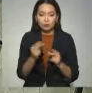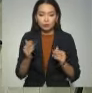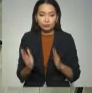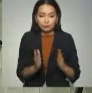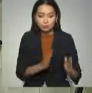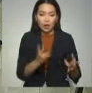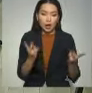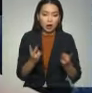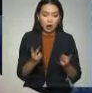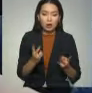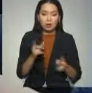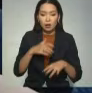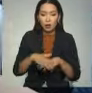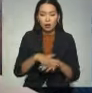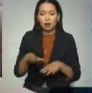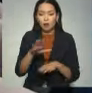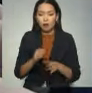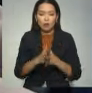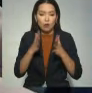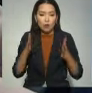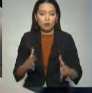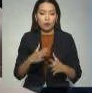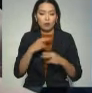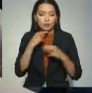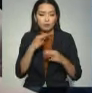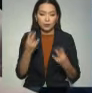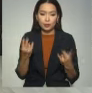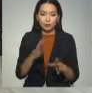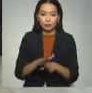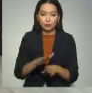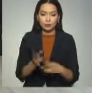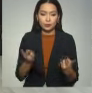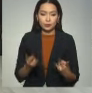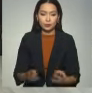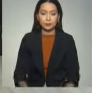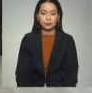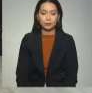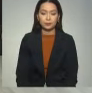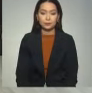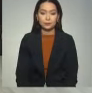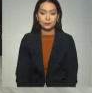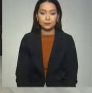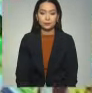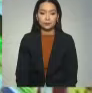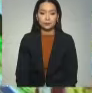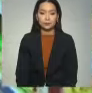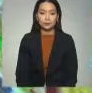Сондықтан сарапшылар халыққа барынша үнемшіл болу керек дейді. Бекболат Сатуов, Нұржан Махмудов, Астана Таймс.